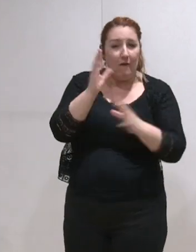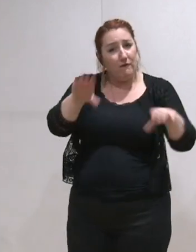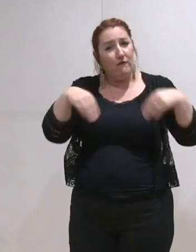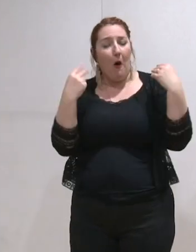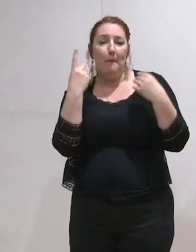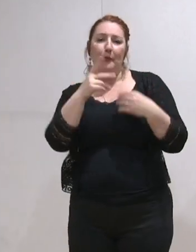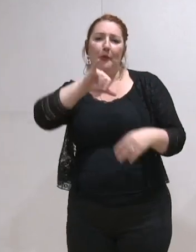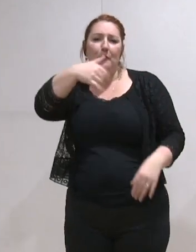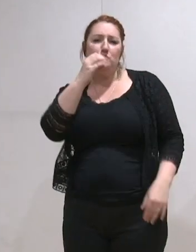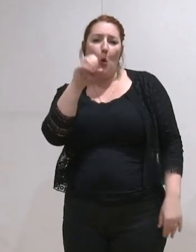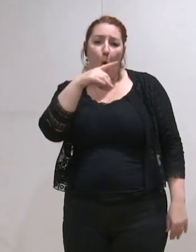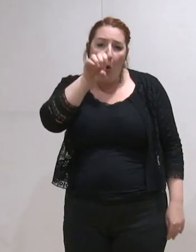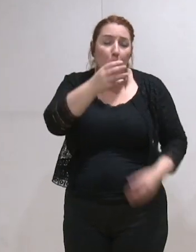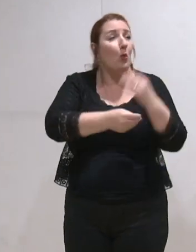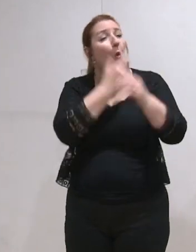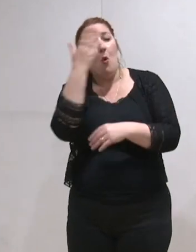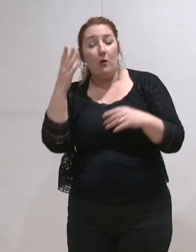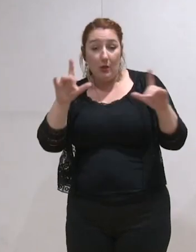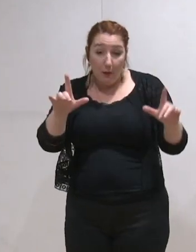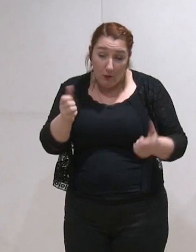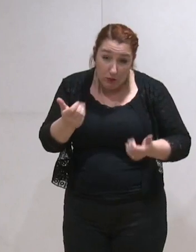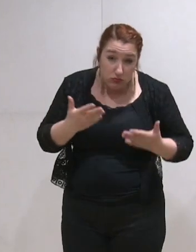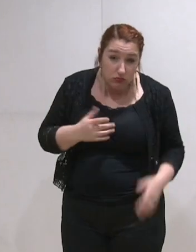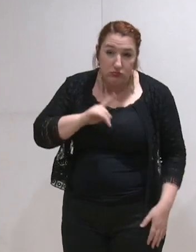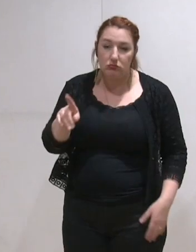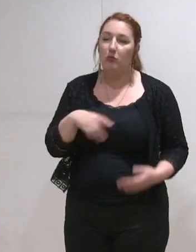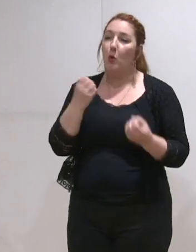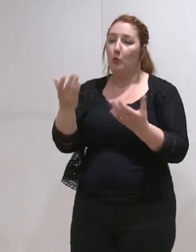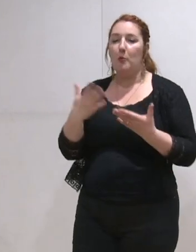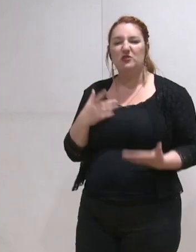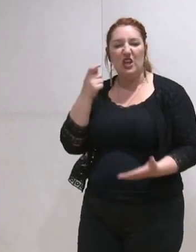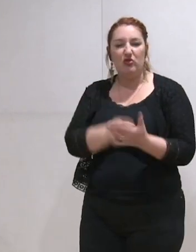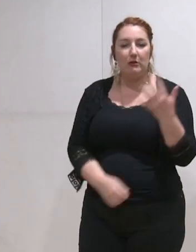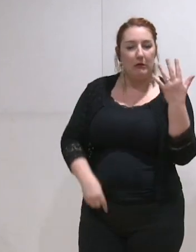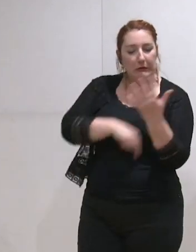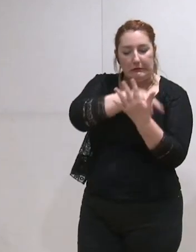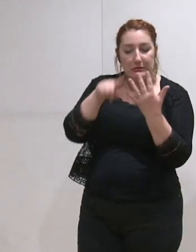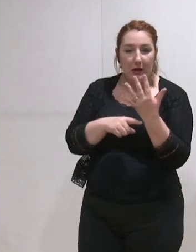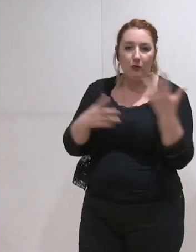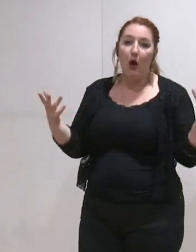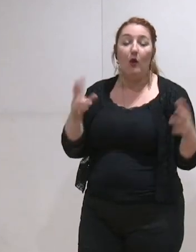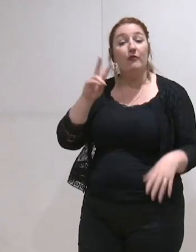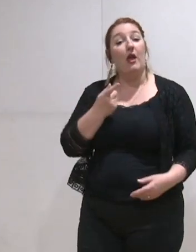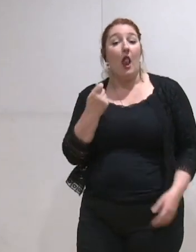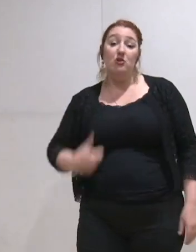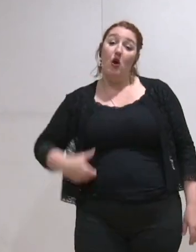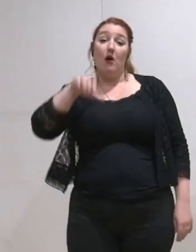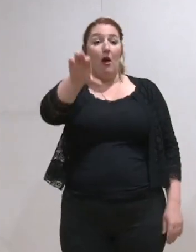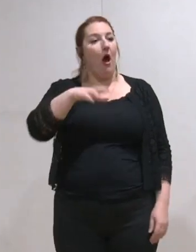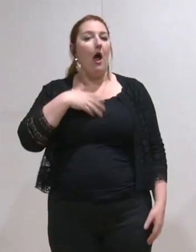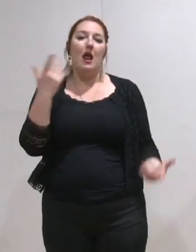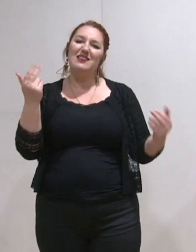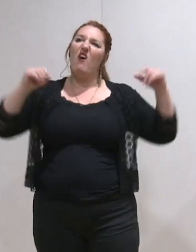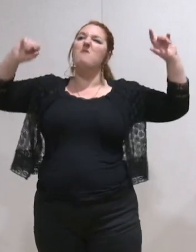alors nous propose d'acquérir C doigts titre du tableau alors évidemment on en a pour son pognon he 2 2,4 par